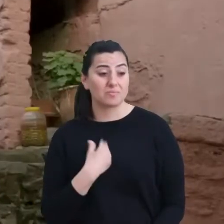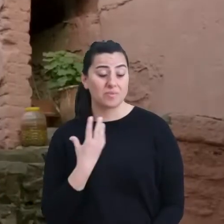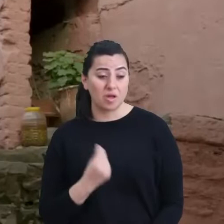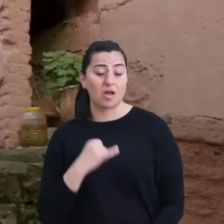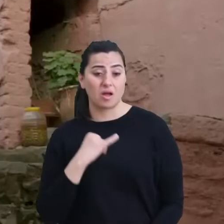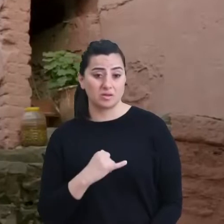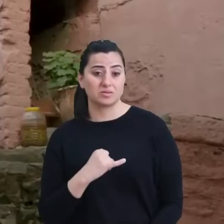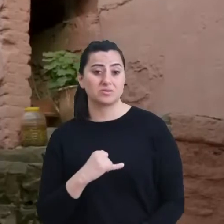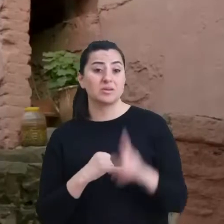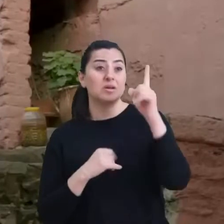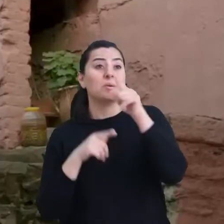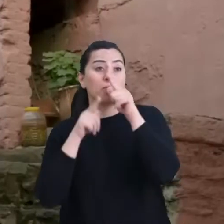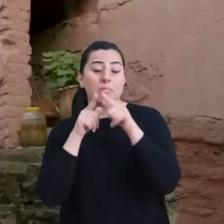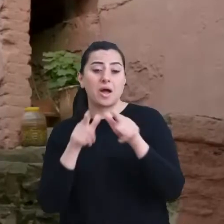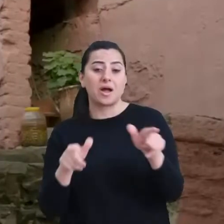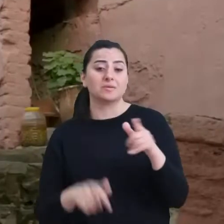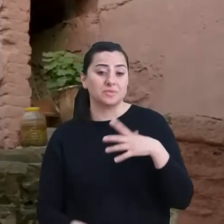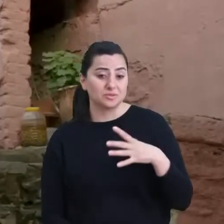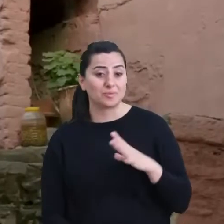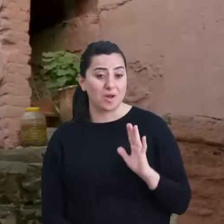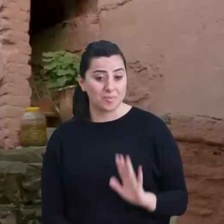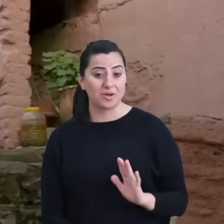Benim de minarenin tepesine çıkıp haykırasım mı emme?